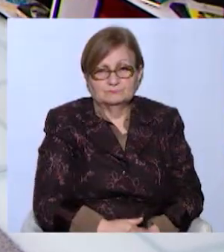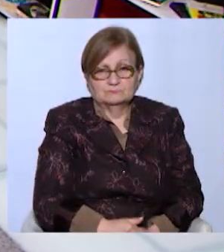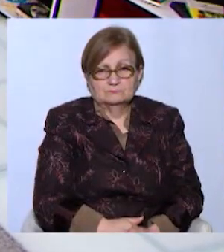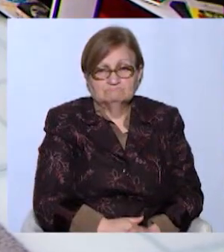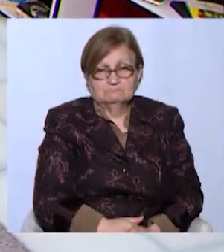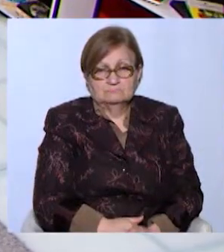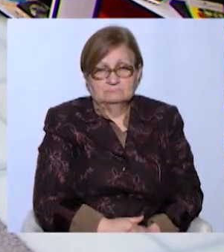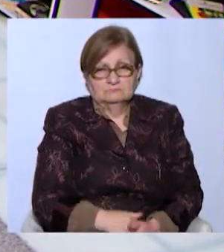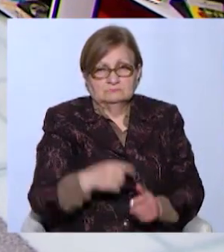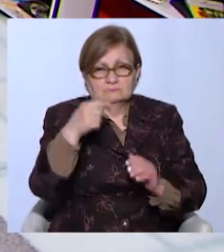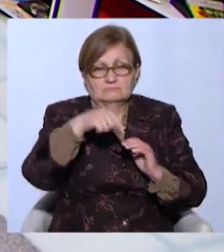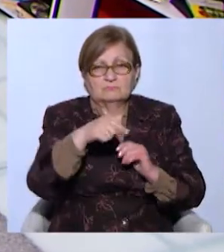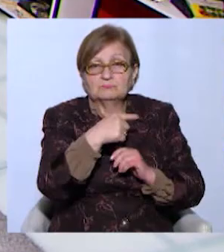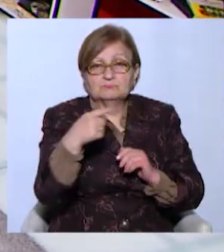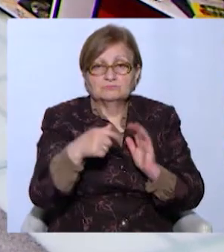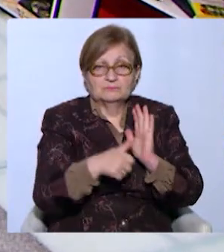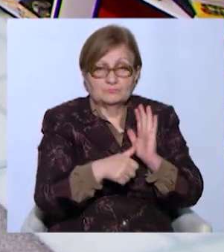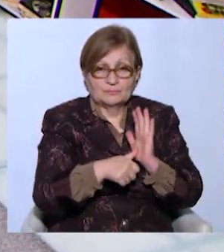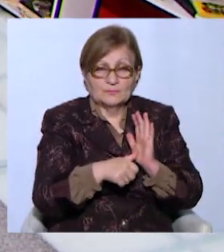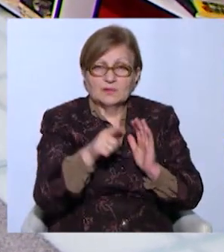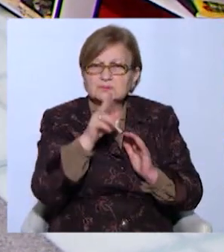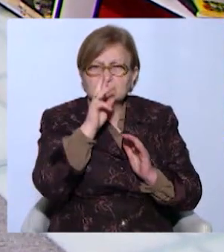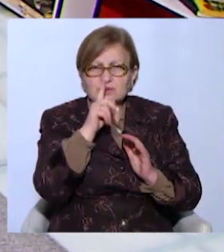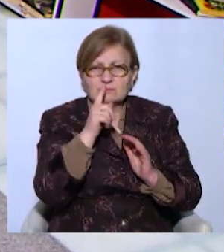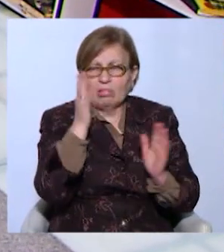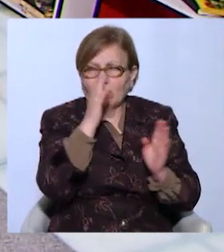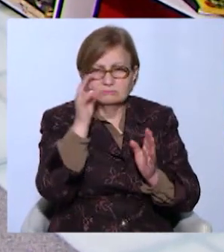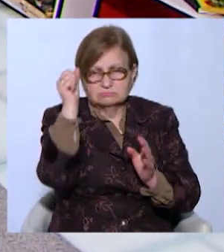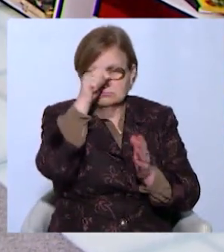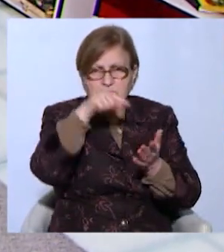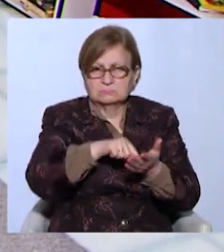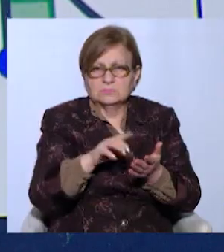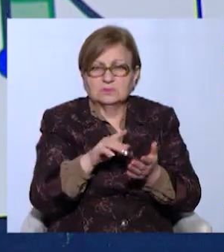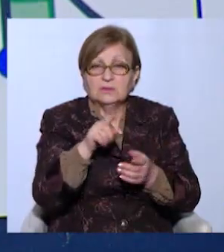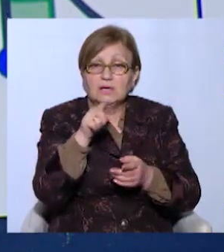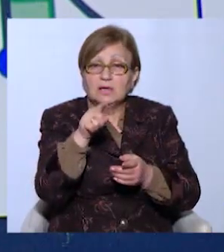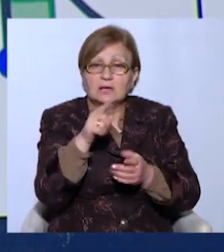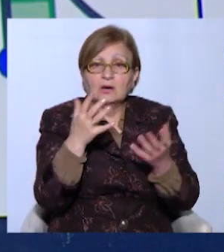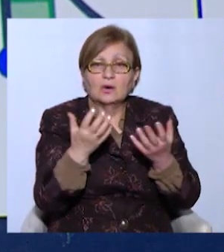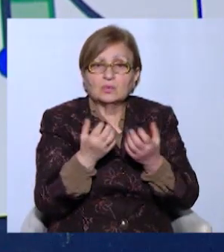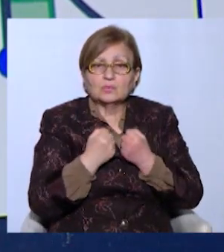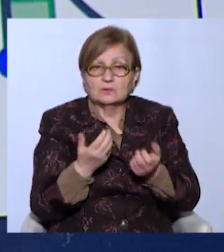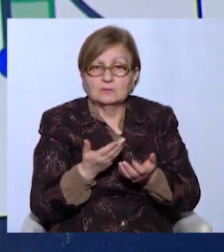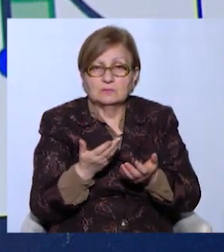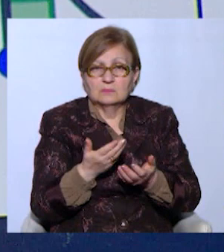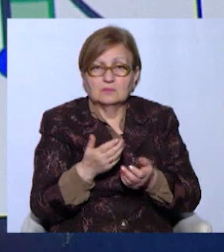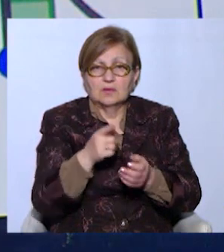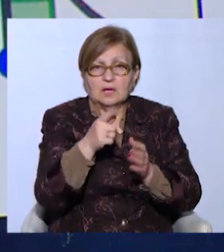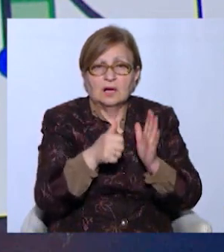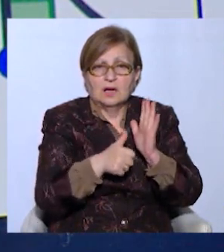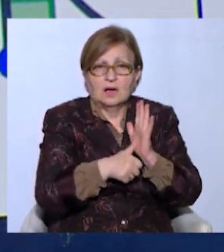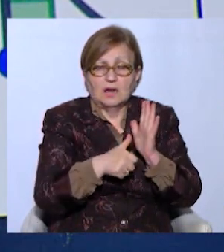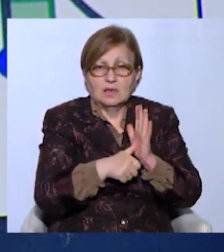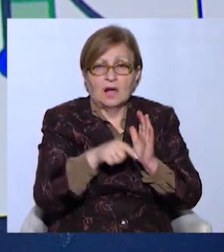აქ მინუს 6 შემთხვევით არ მეგვიღია ეს ამონახსნი, მინუს 6 ვერა, მაგრამ 6 არის